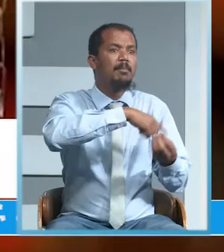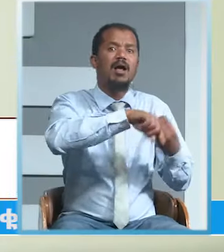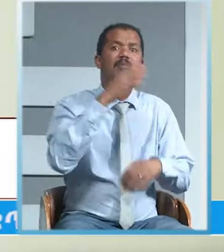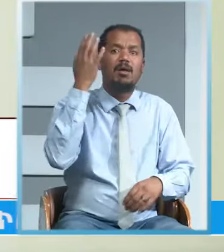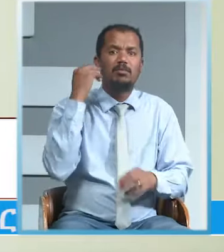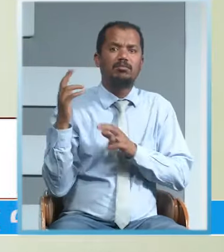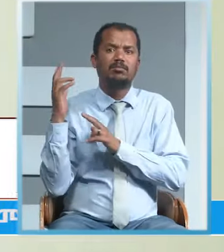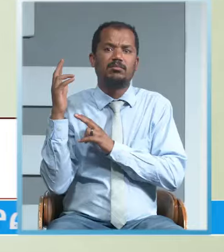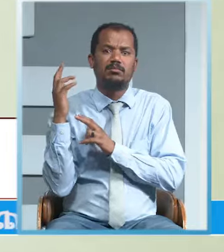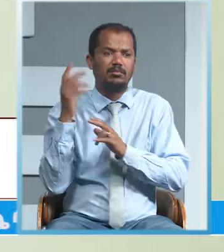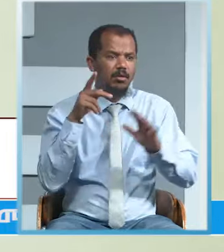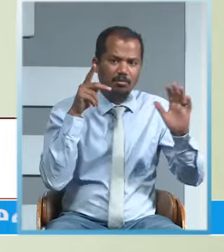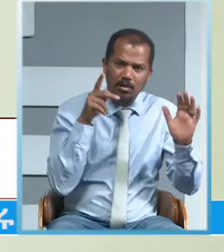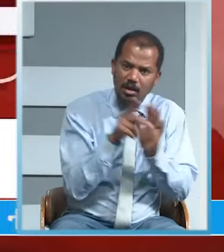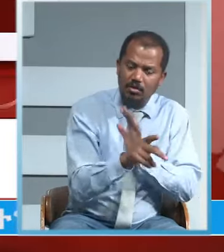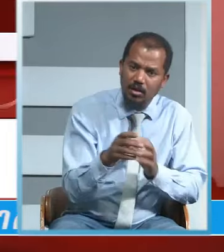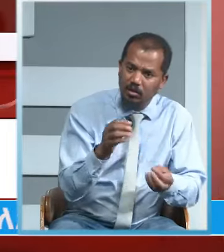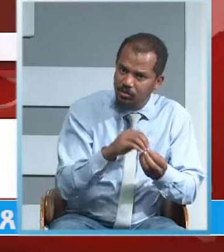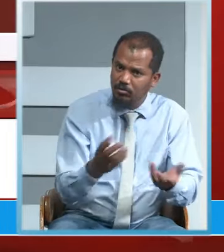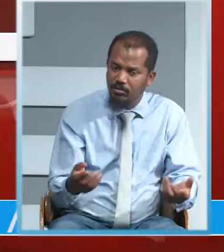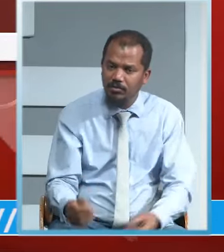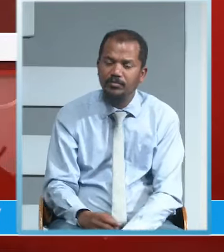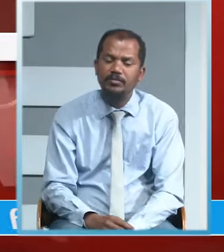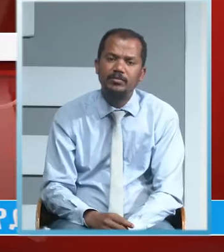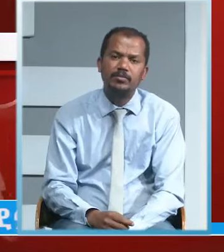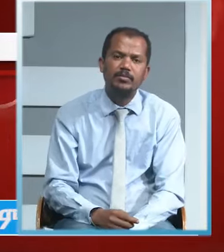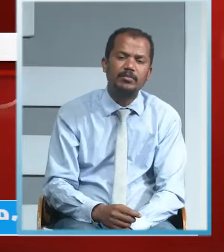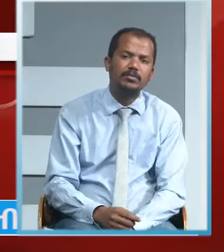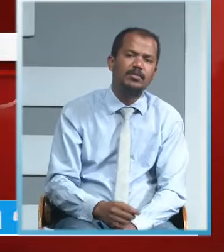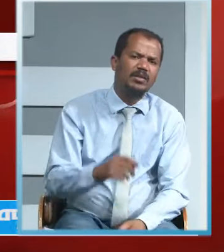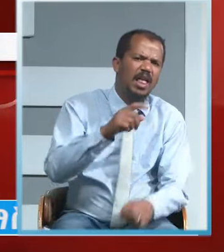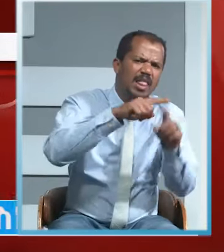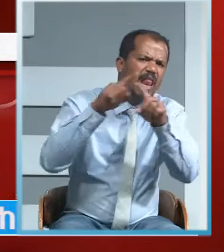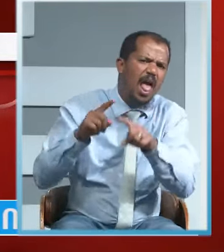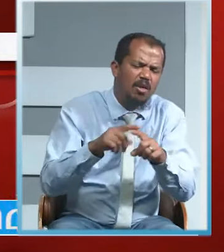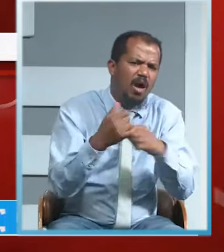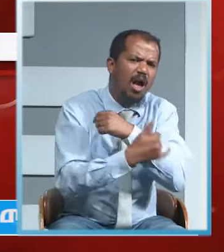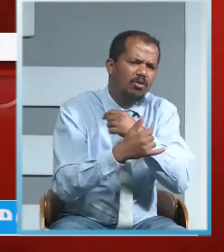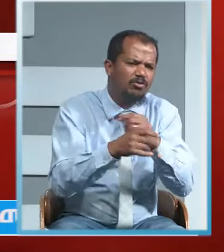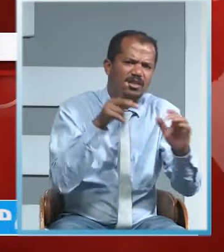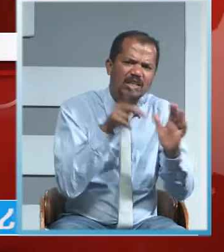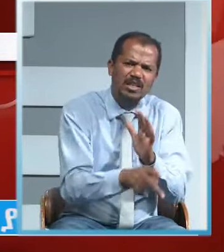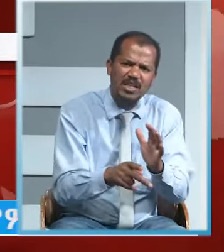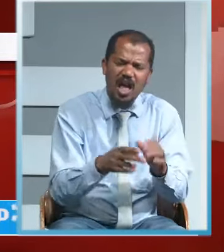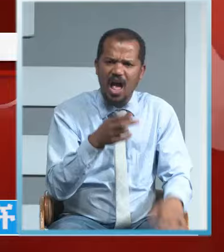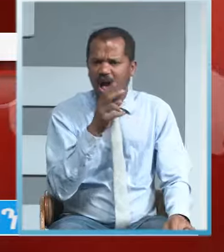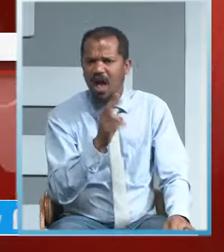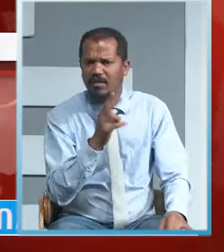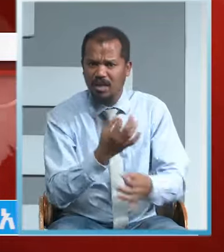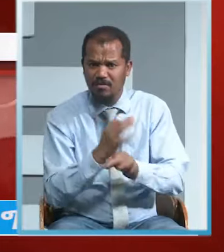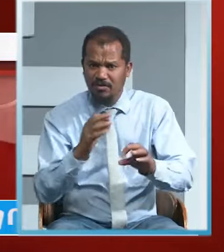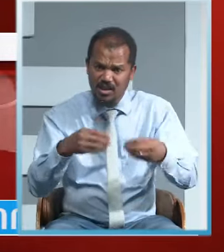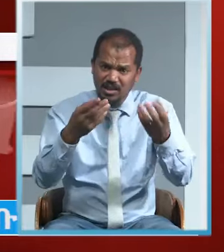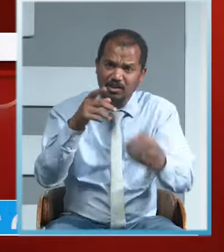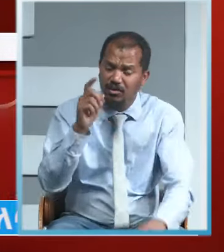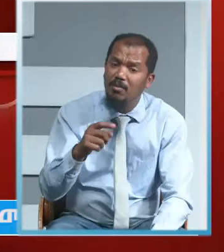በነበሩ ታጣቂ ኃይሎች መገደላቸው ተካቷል። የተለያዩ የሀገሪቱ ክፍሎች የሚፈጸሙ እገታዎች እና ግድያዎች አፋጣኝ መፍትሄ ሊሰጣቸው